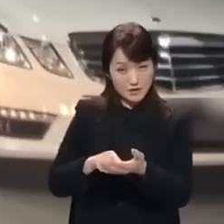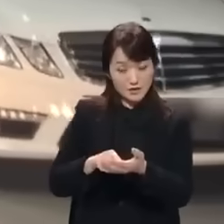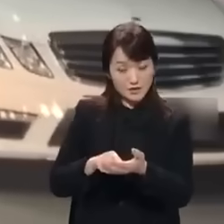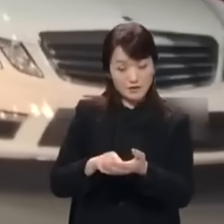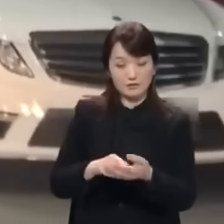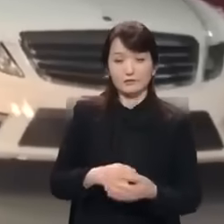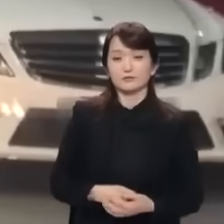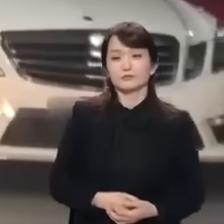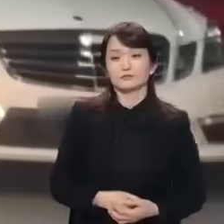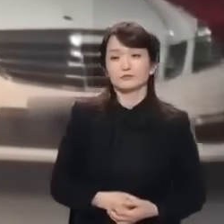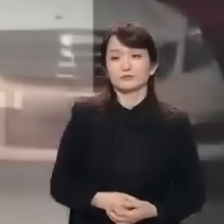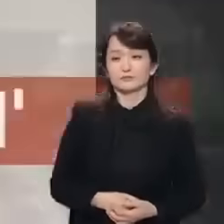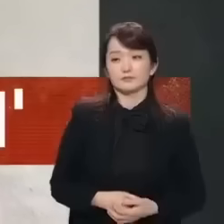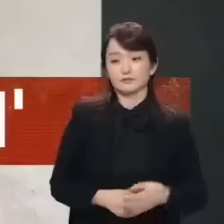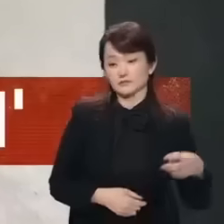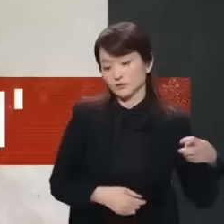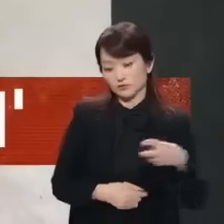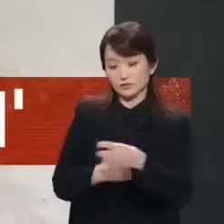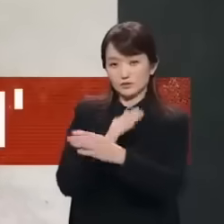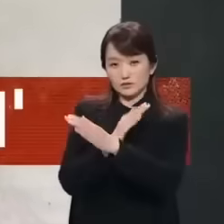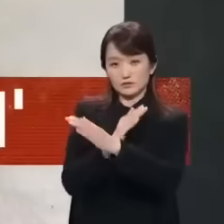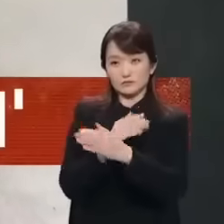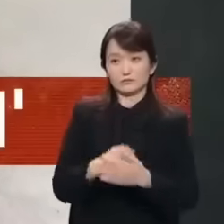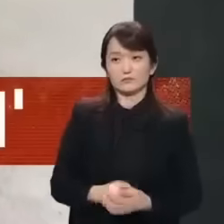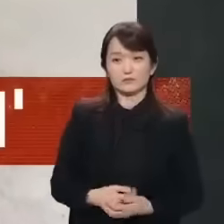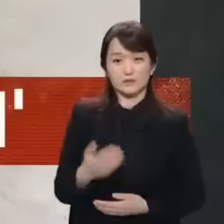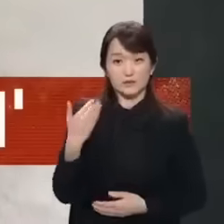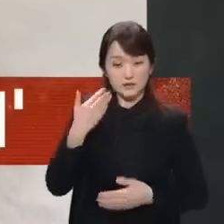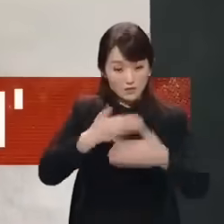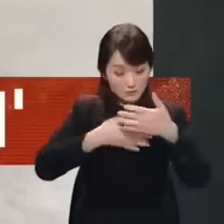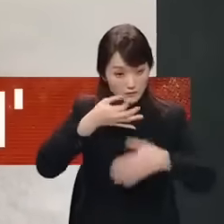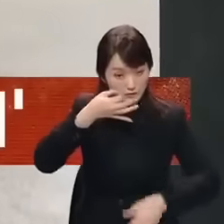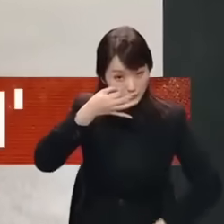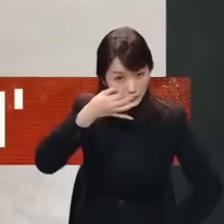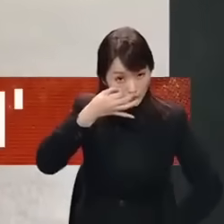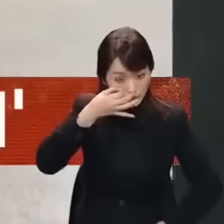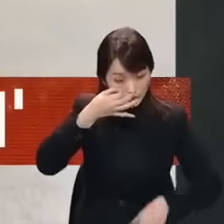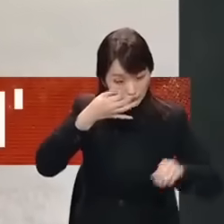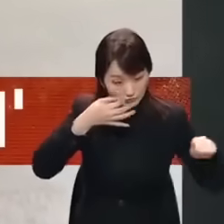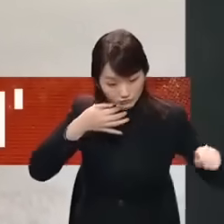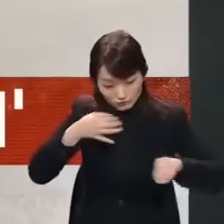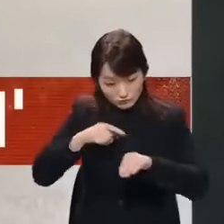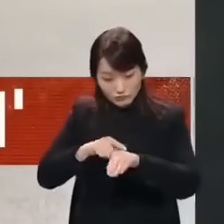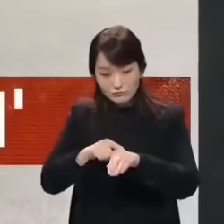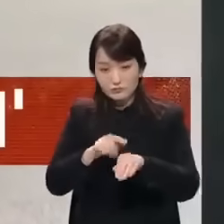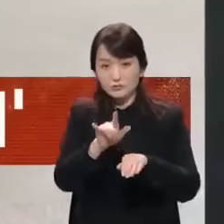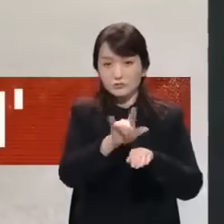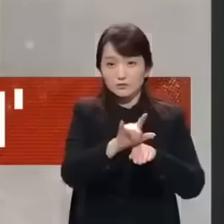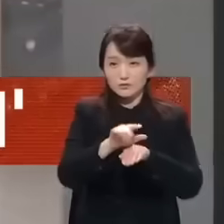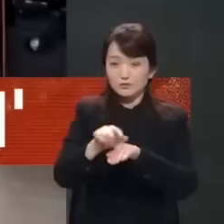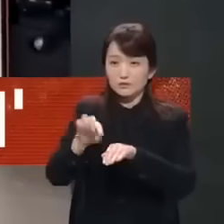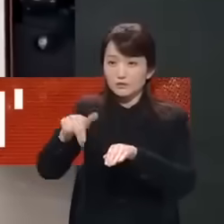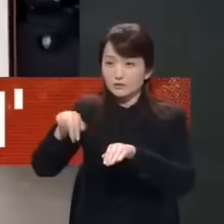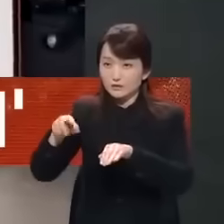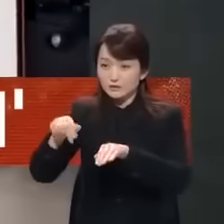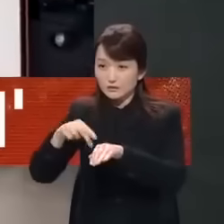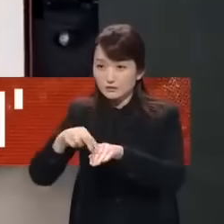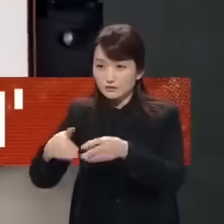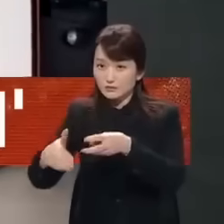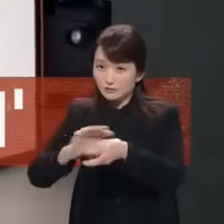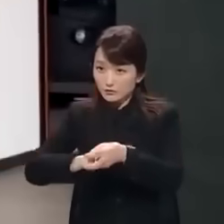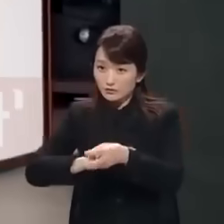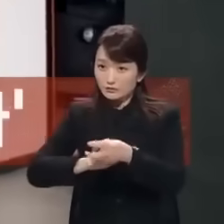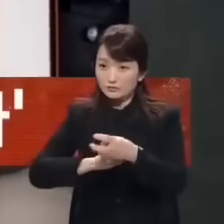했는데 그러고 나서 갑자기 화면에 보시는 차량들이 나타나기 시작했다는 거예요. 근데 벤츠, 제네시스, 팰리세이드 다